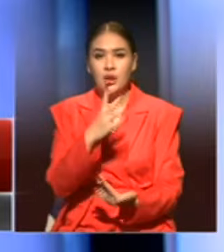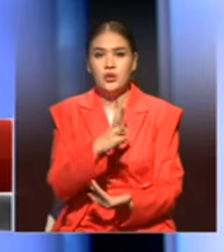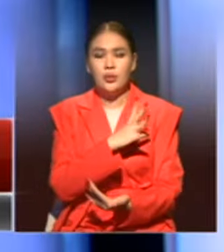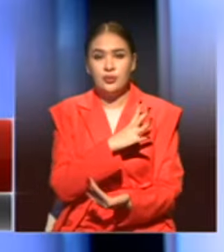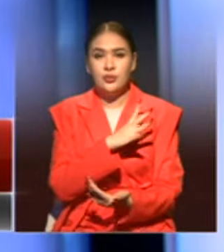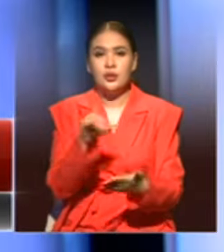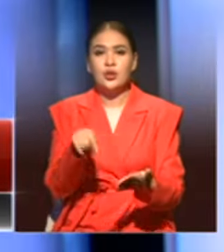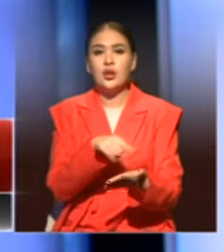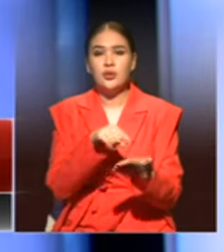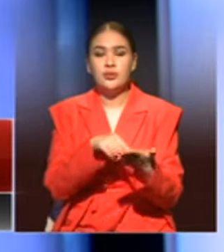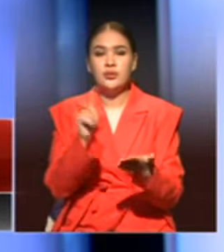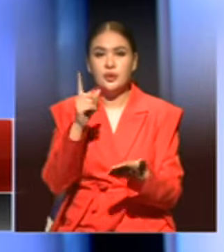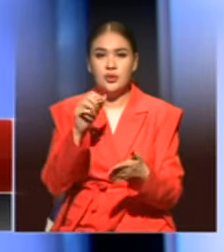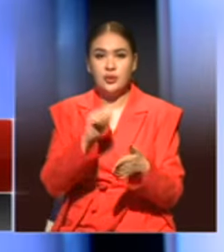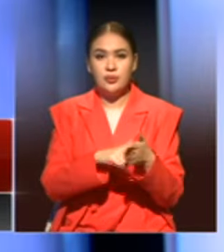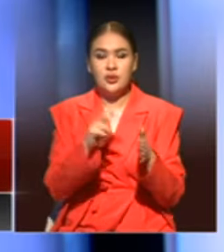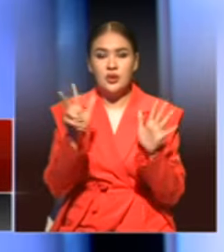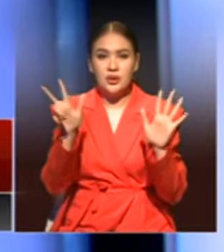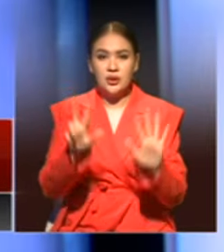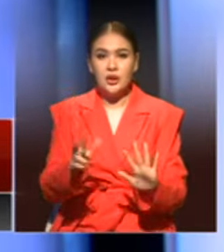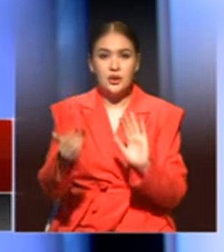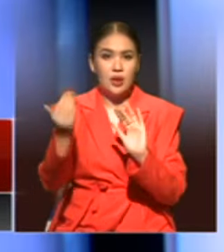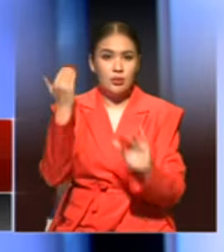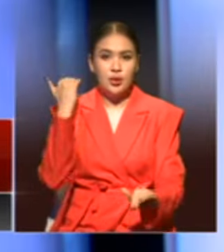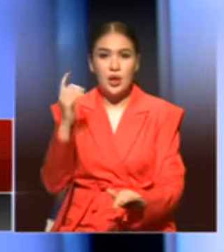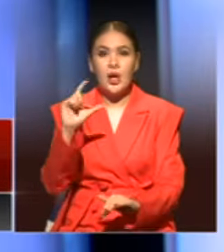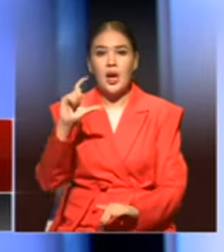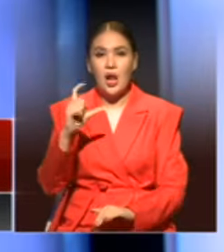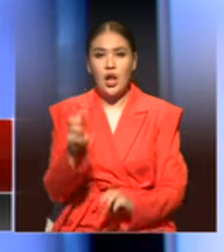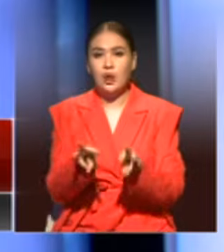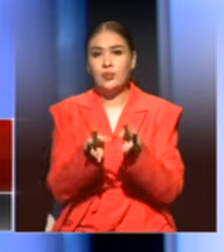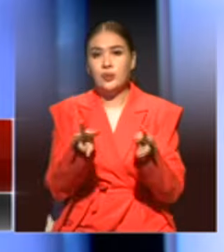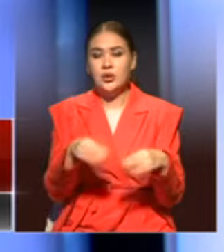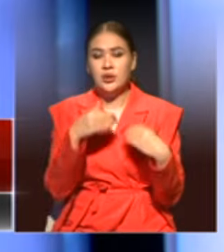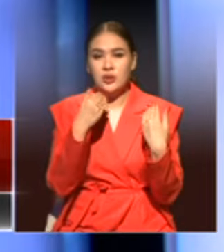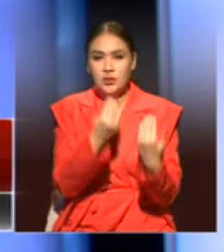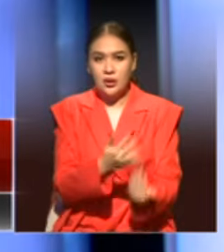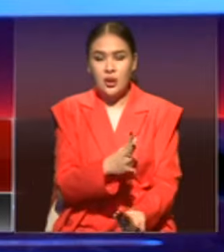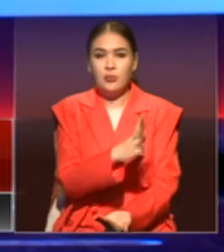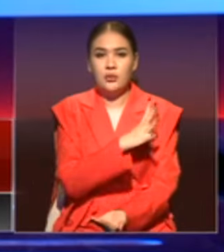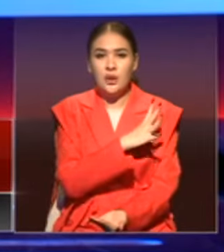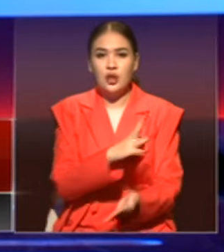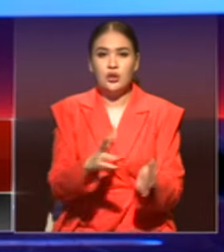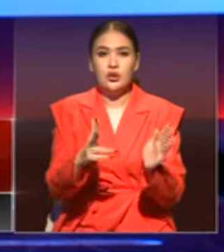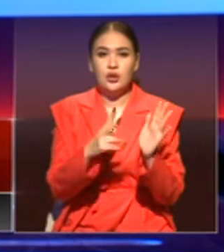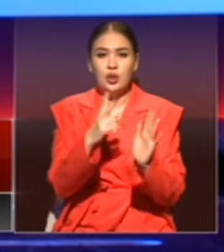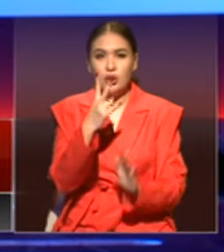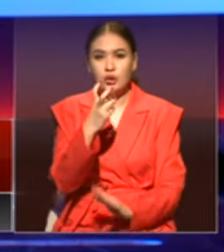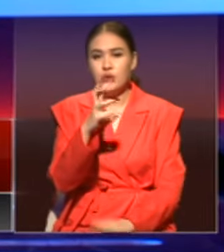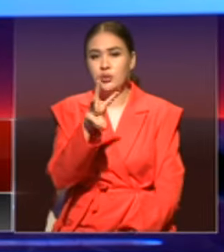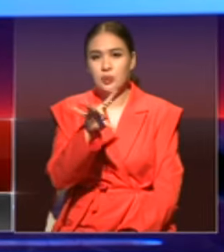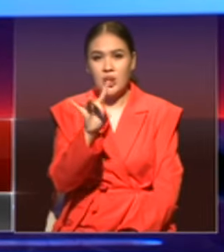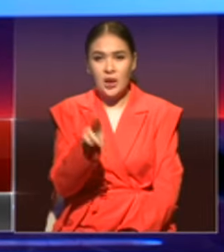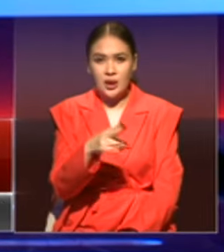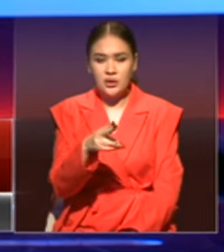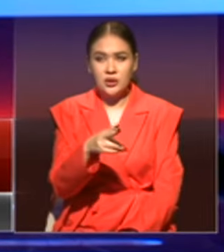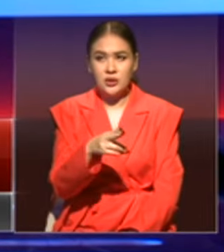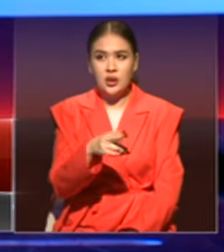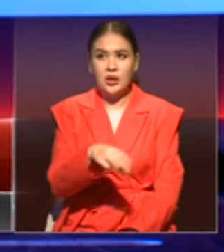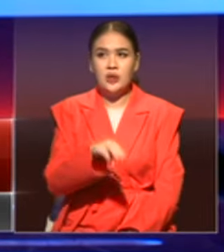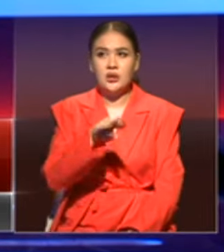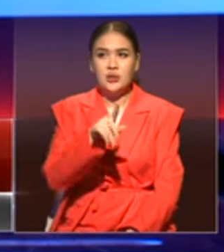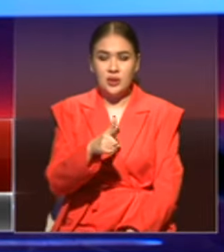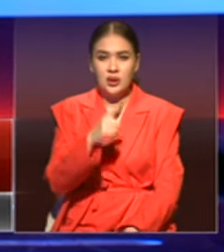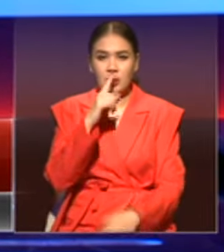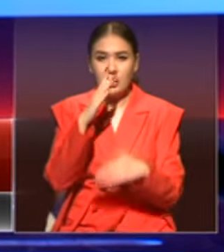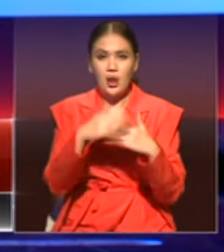себебіміз, биыл 8 ай бұрын экология министрлігі 200 миллиард теңге